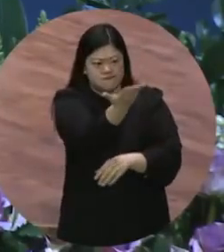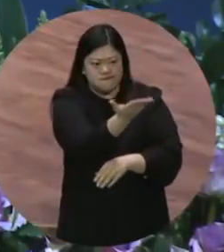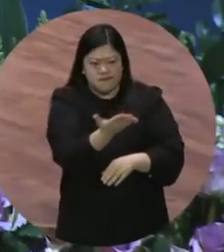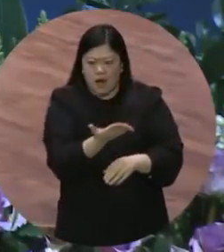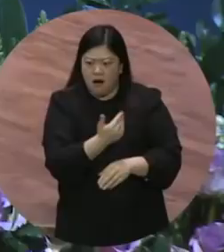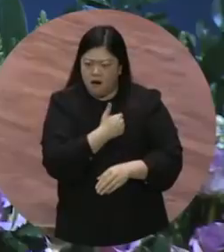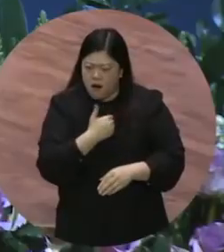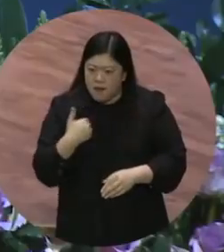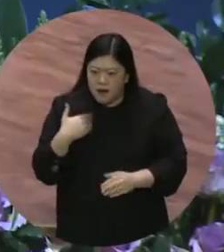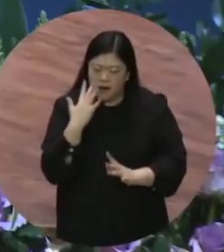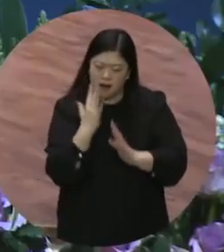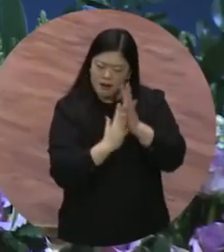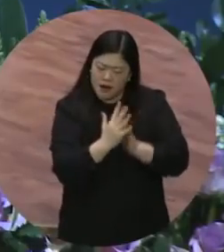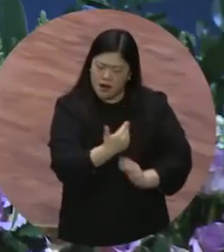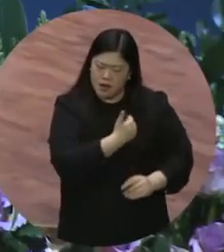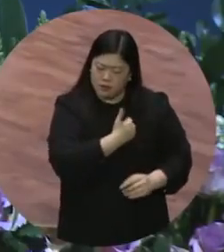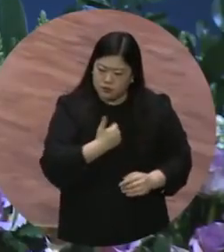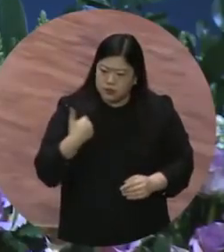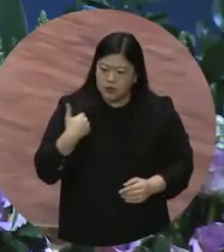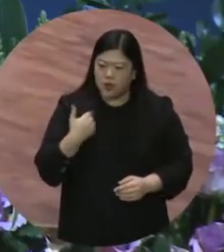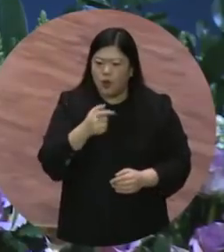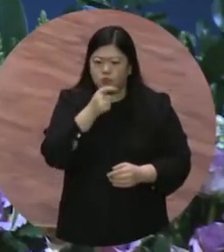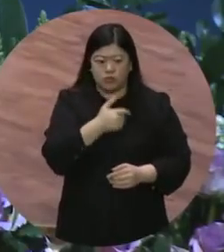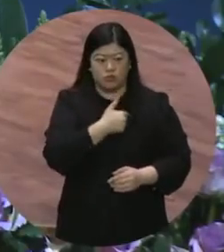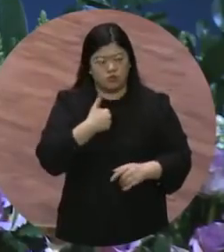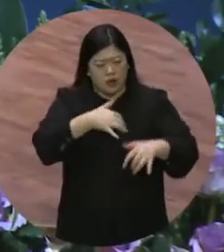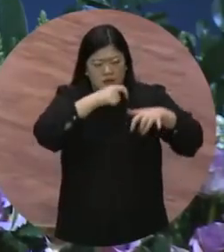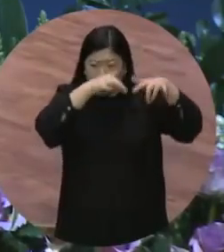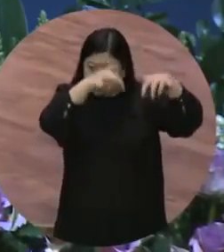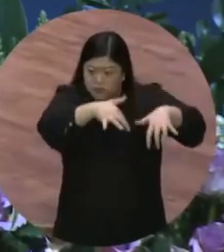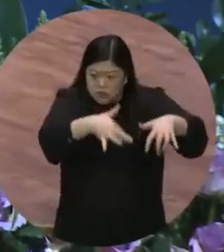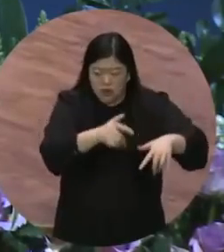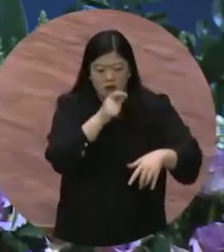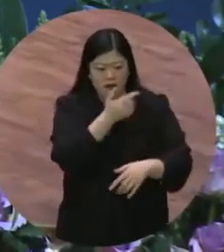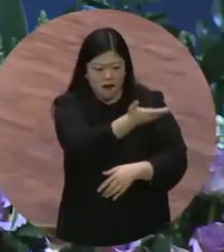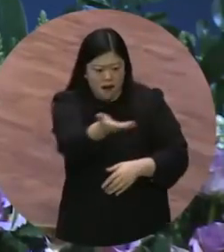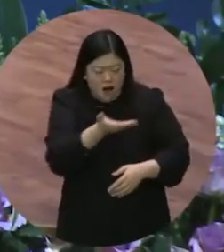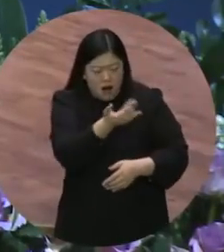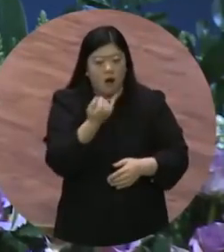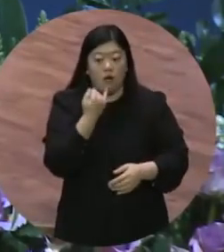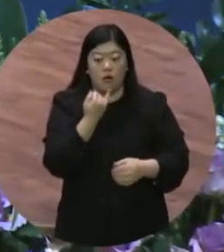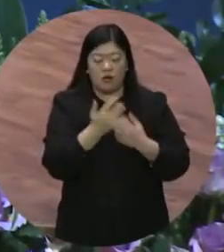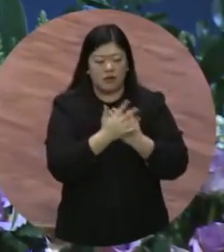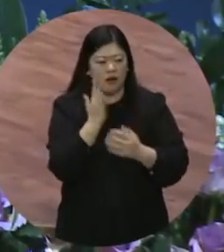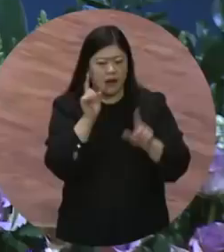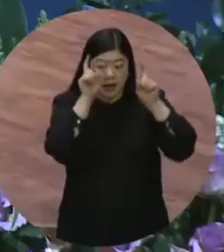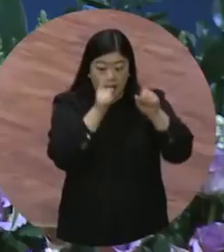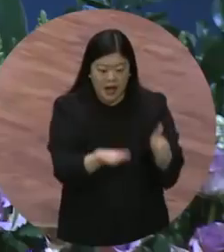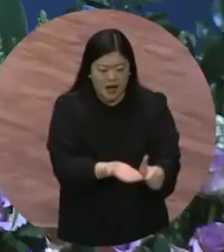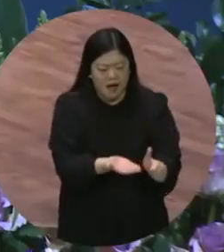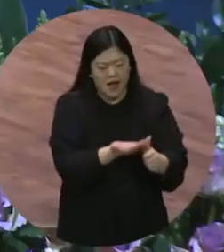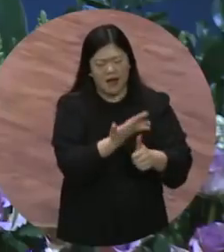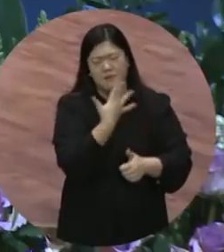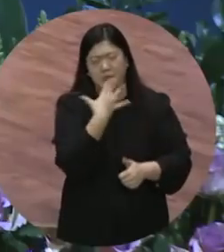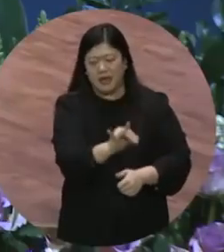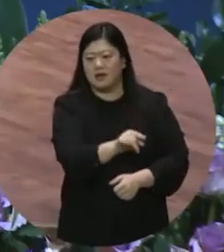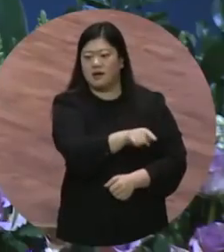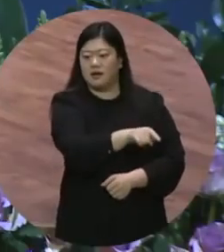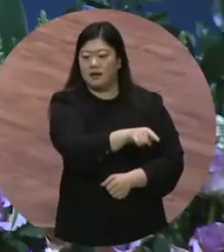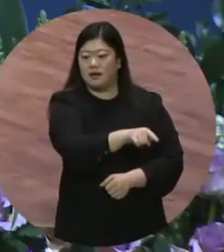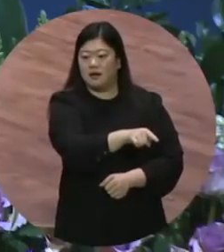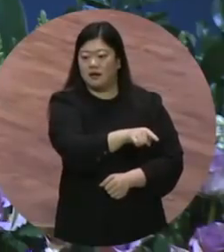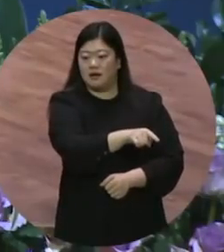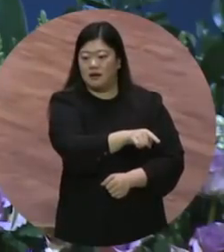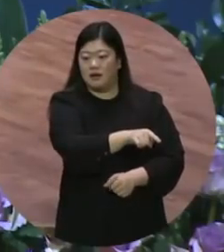많아요. 수많은 강이 있고 강수량이 풍부해서 기후가 좋아서 목축업하기에는 최고의